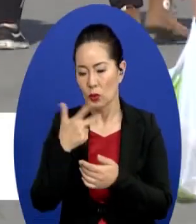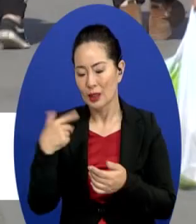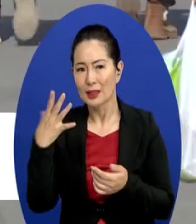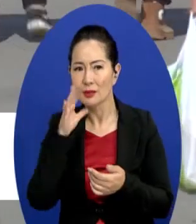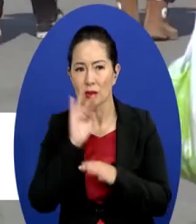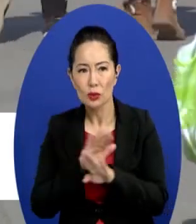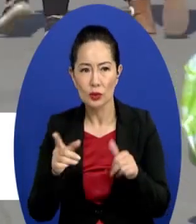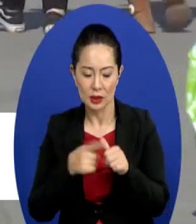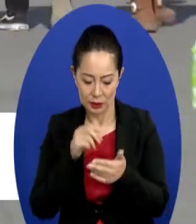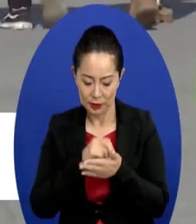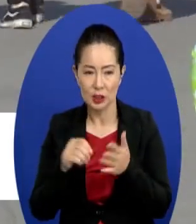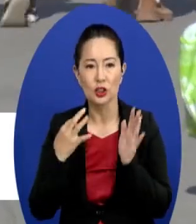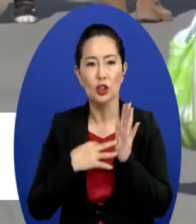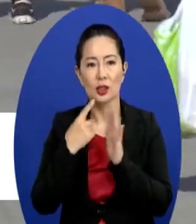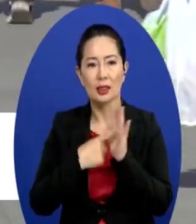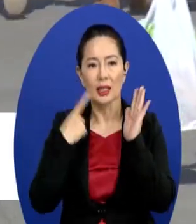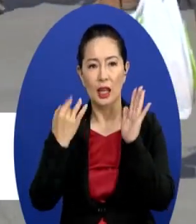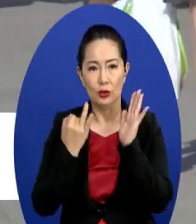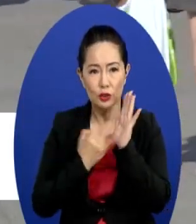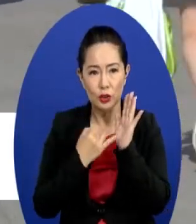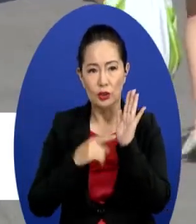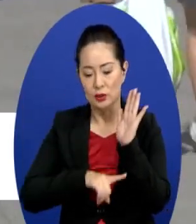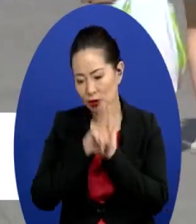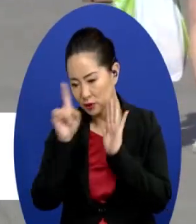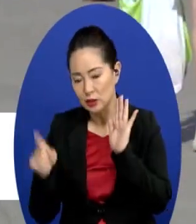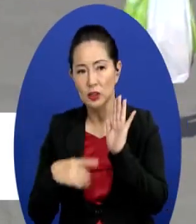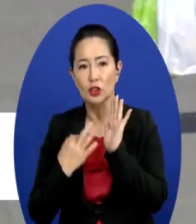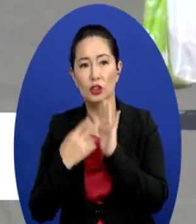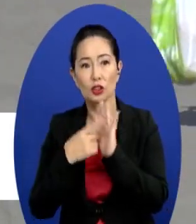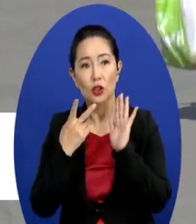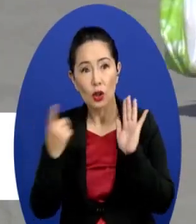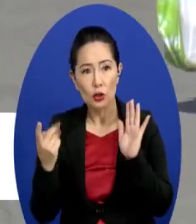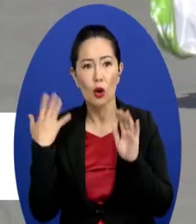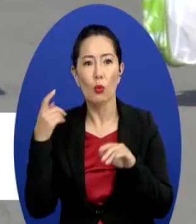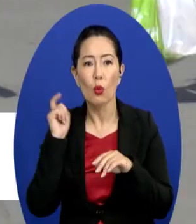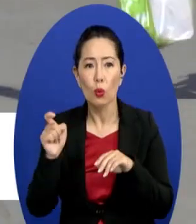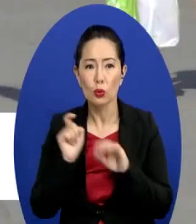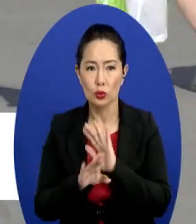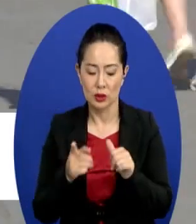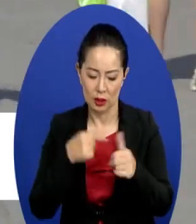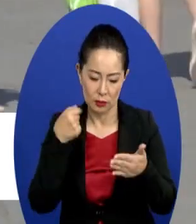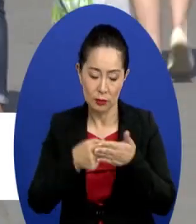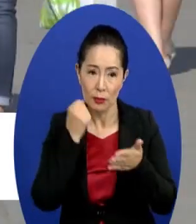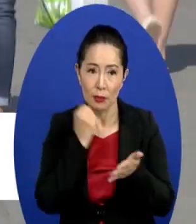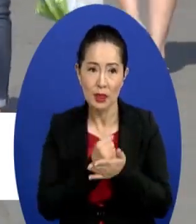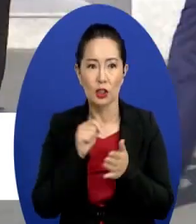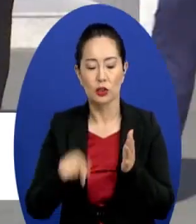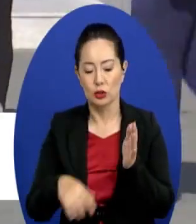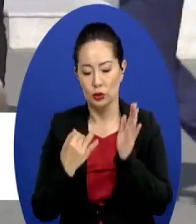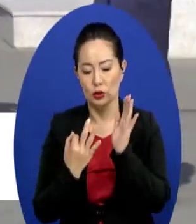хүүхдийн бүртгэл энэ сарын 17-оноос 21-ний өдрүүдэд өмнө нь хамрагдсан хүүхдүүд бүртгэлээ баталгаажуулахын тулд энэ сарын